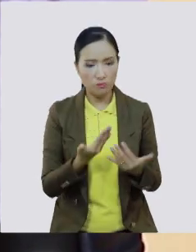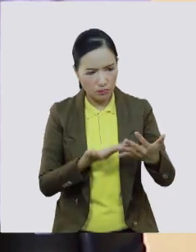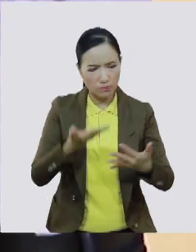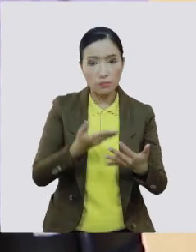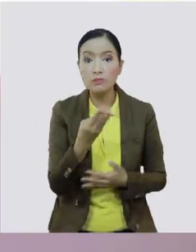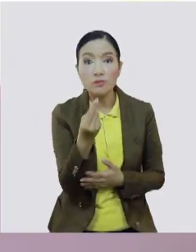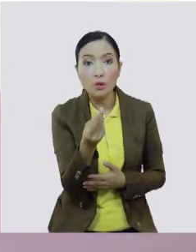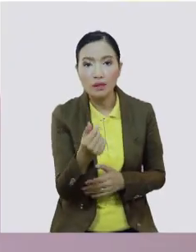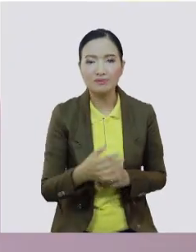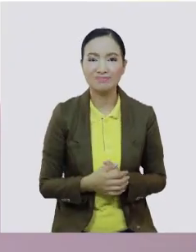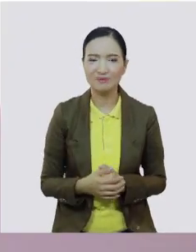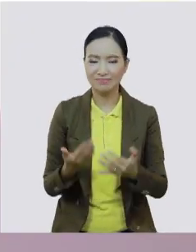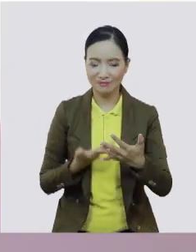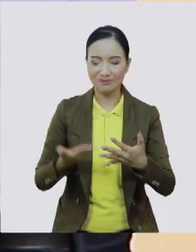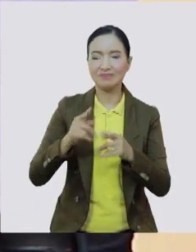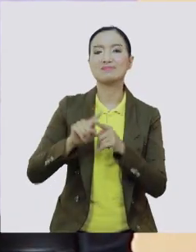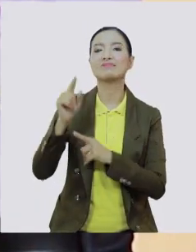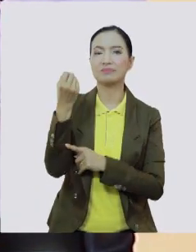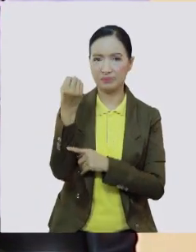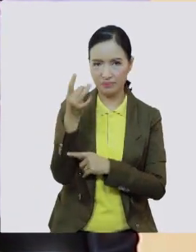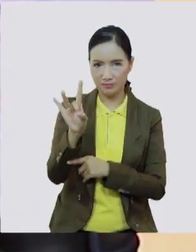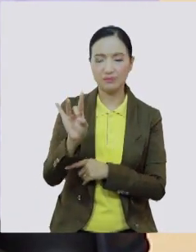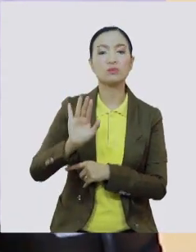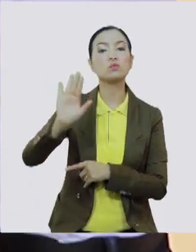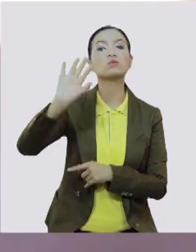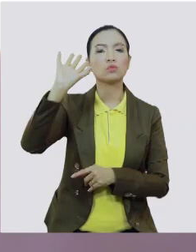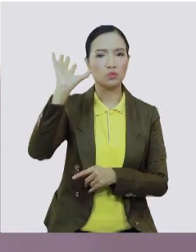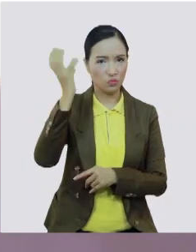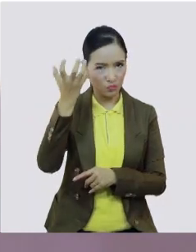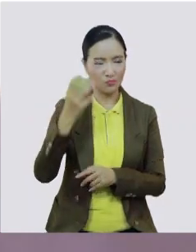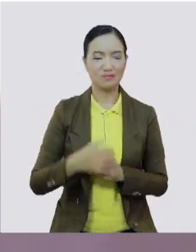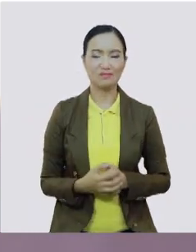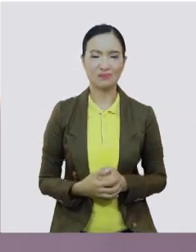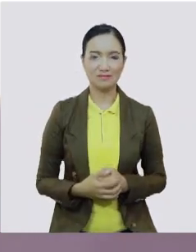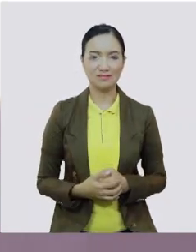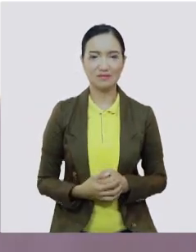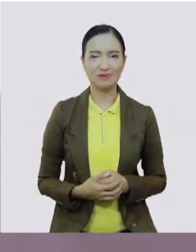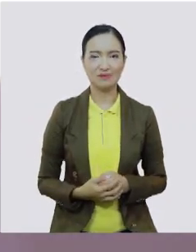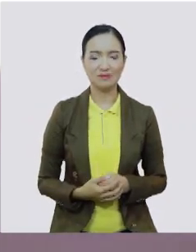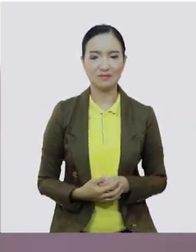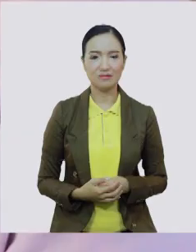ดับที่ไหนของโลกนะ อันดับที่18ค่ะ 18ของโลก ใช่ อีกไม่ไกลเลยนะครับ